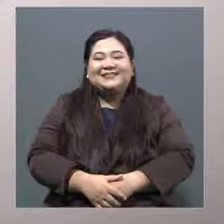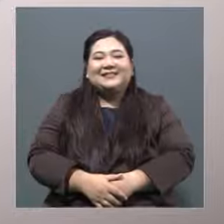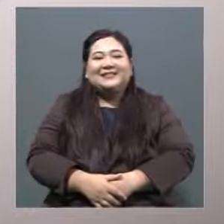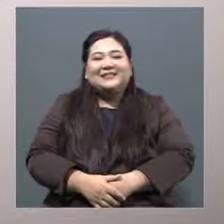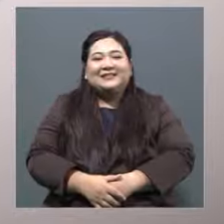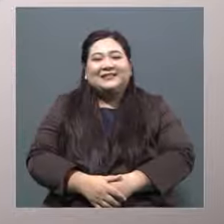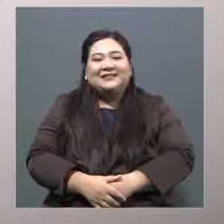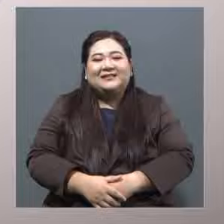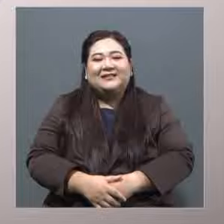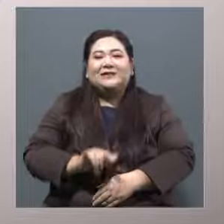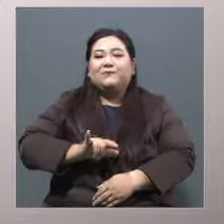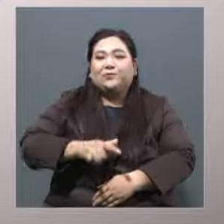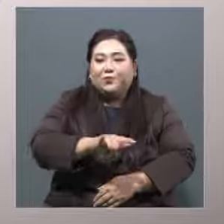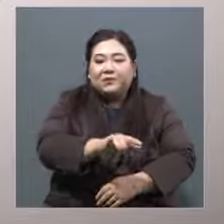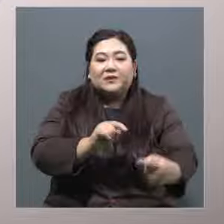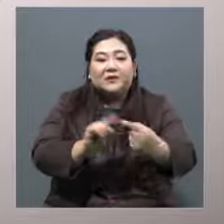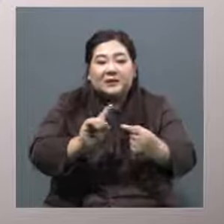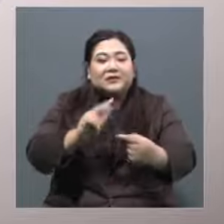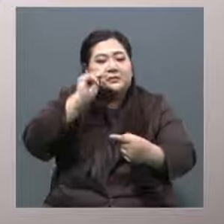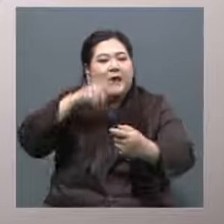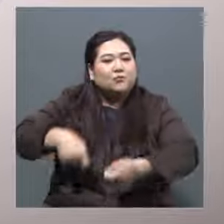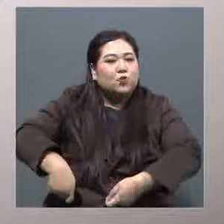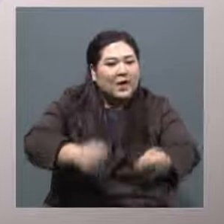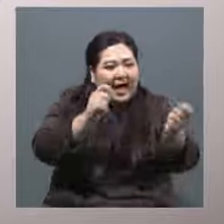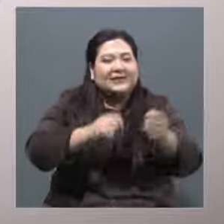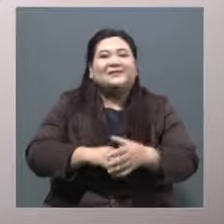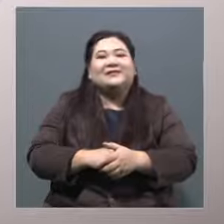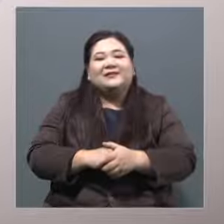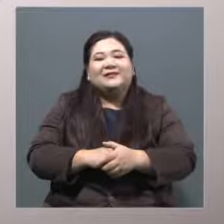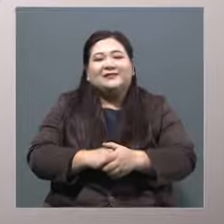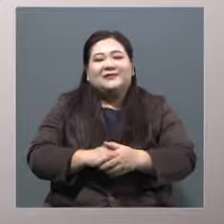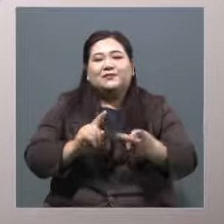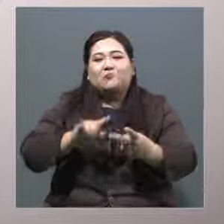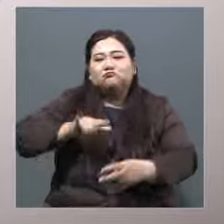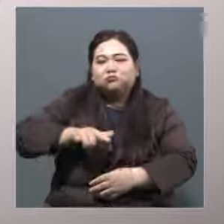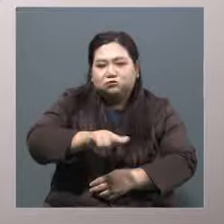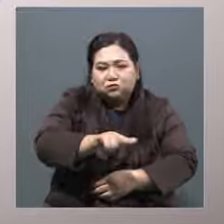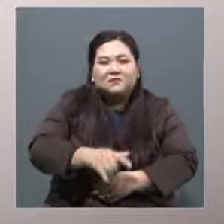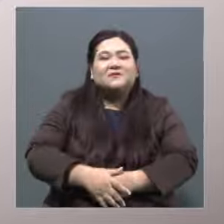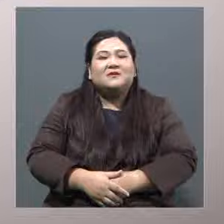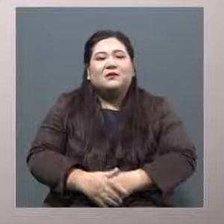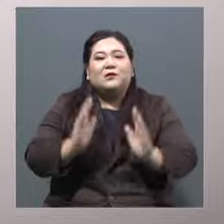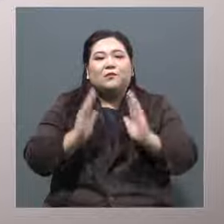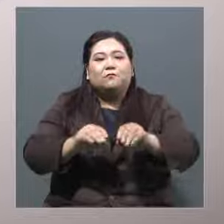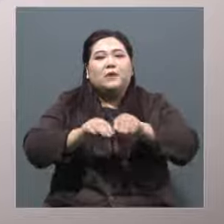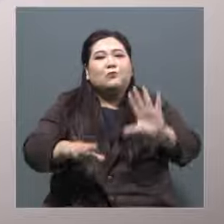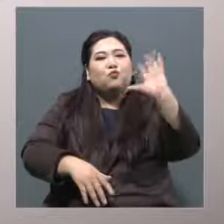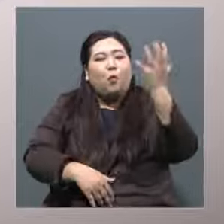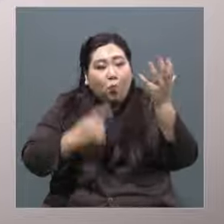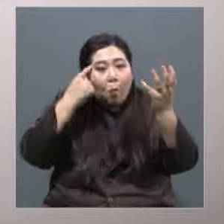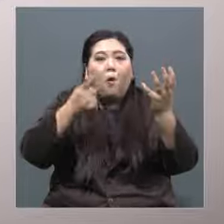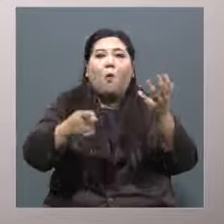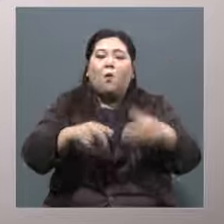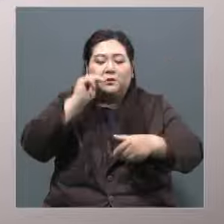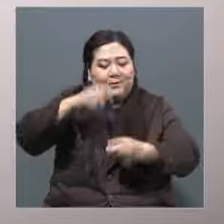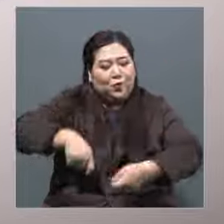คือได้ทั้งนำเสนอเรื่องของนางสงกรานต์ได้ทั้งนำเสนอเรื่องซอฟพาวเวอร์อย่างรถตุ๊กๆนะคะให้ทั่วโลกเนี่ยรู้กันไปเลยว่า